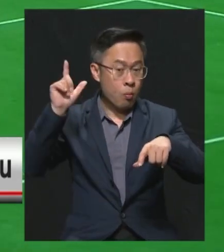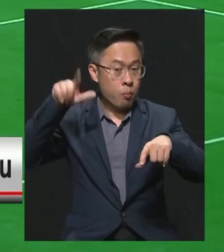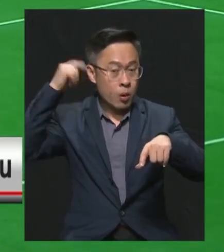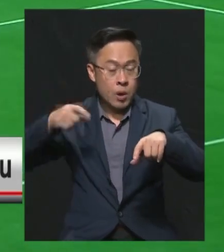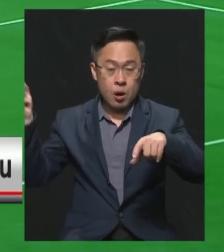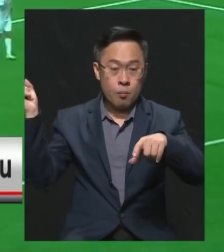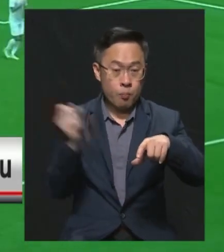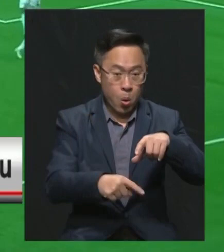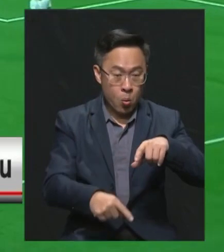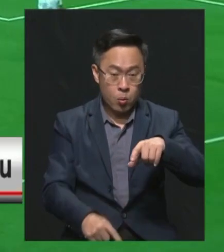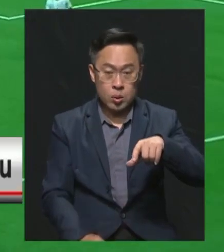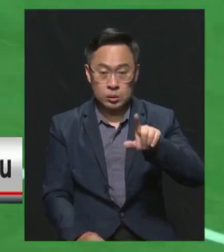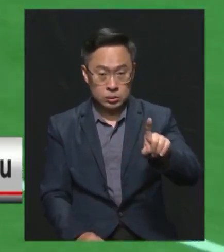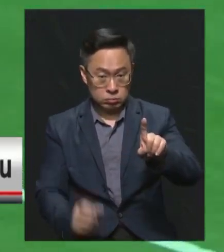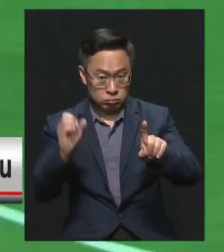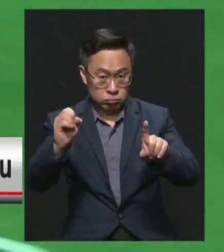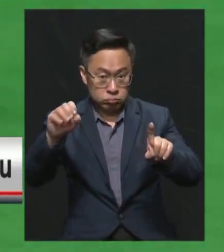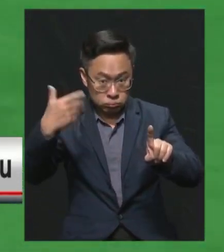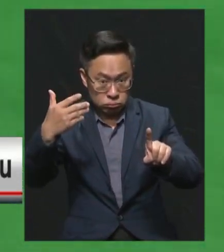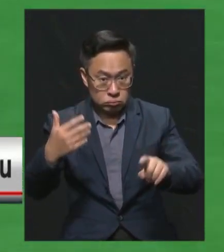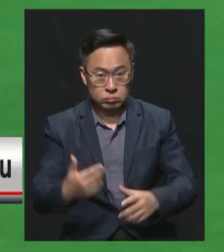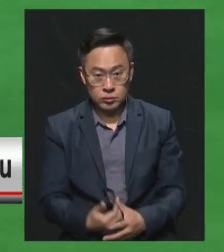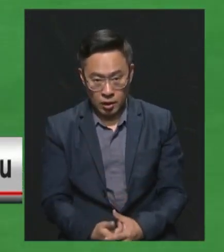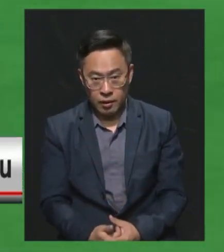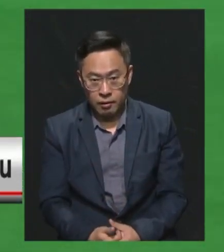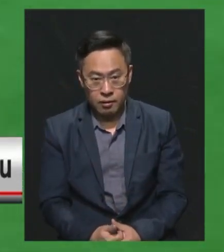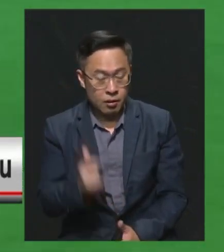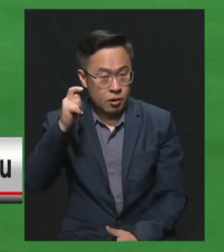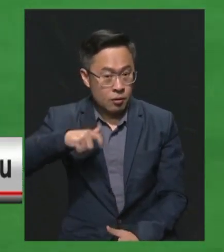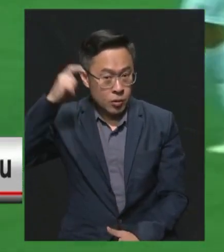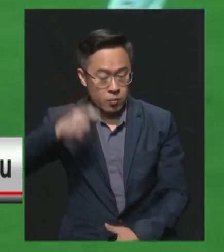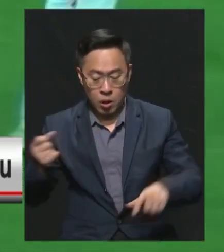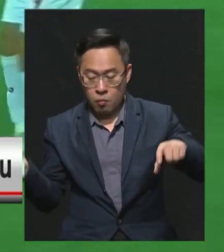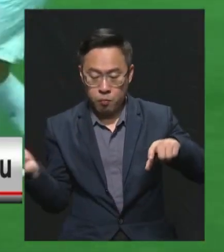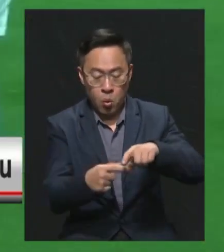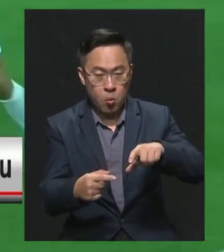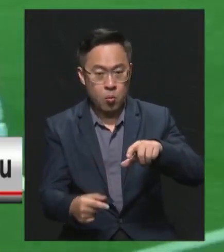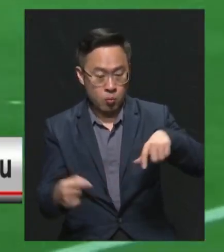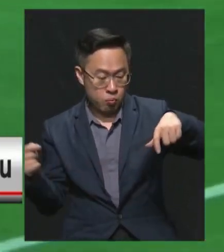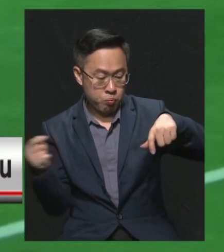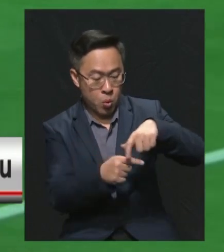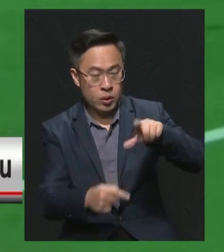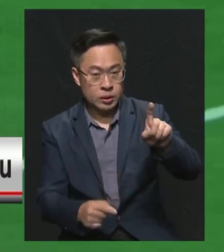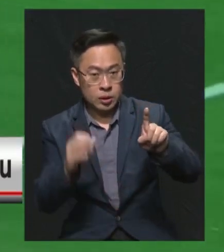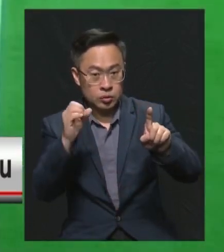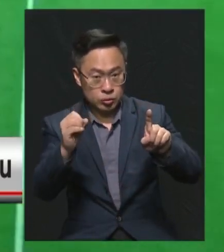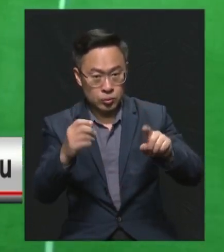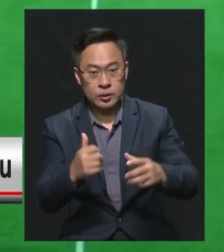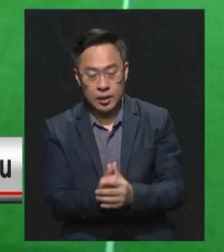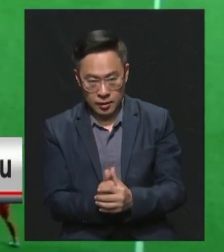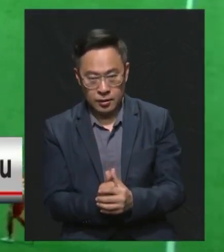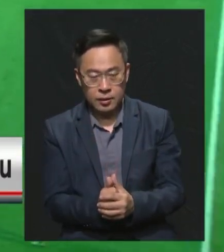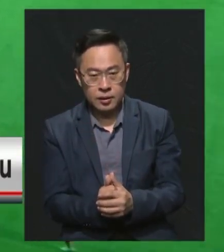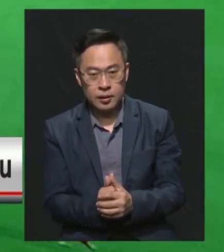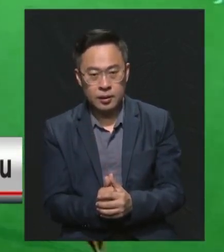านะคะสุดสวยทีเดียวค่ะยิงให้เมียนมาขึ้นนำก่อน 1-0 นะคะดาวยิงจากลำพูนวอริเออร์คนนี้นะ